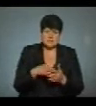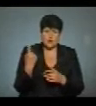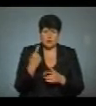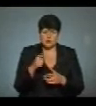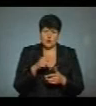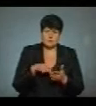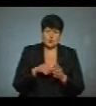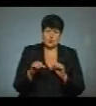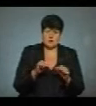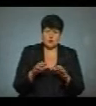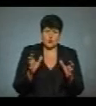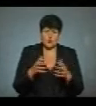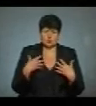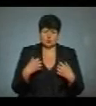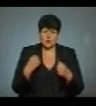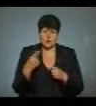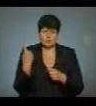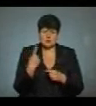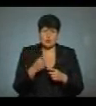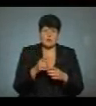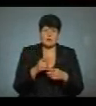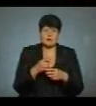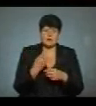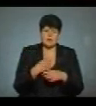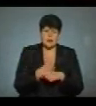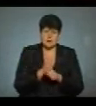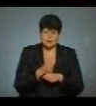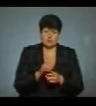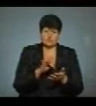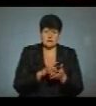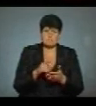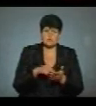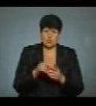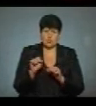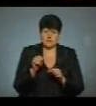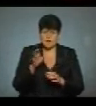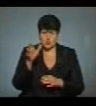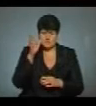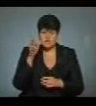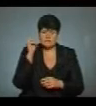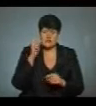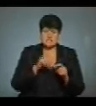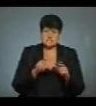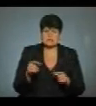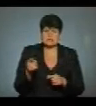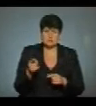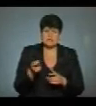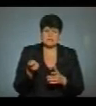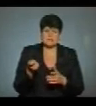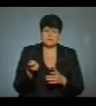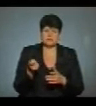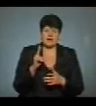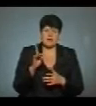та міського управлінь охорони здоров'я, обласного лабораторного центру, міського управління освіти. Навчальні заклади Тернополя на карантин